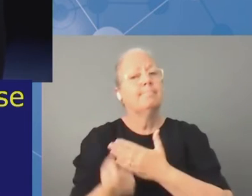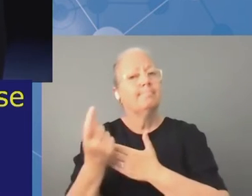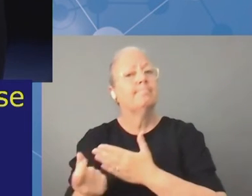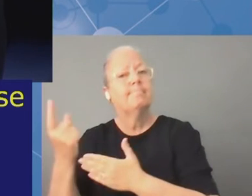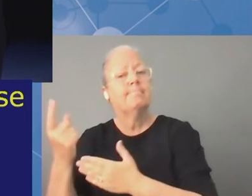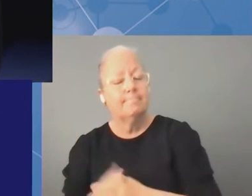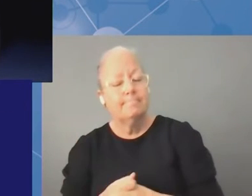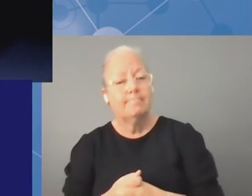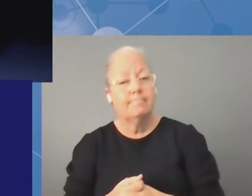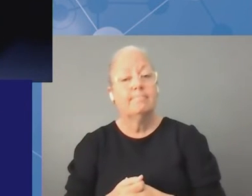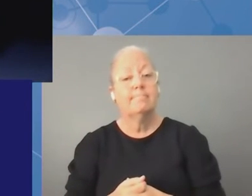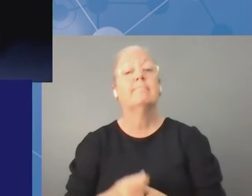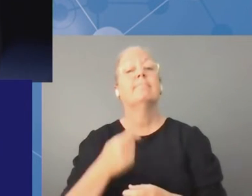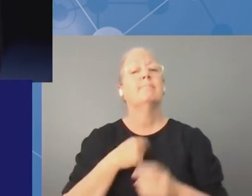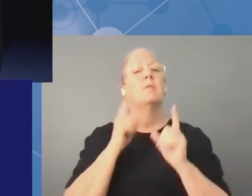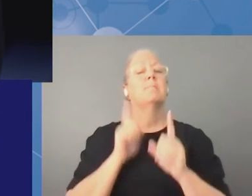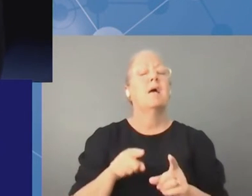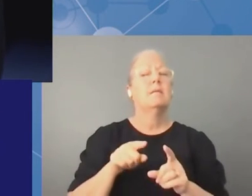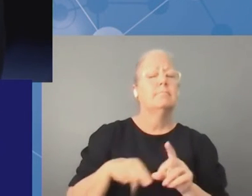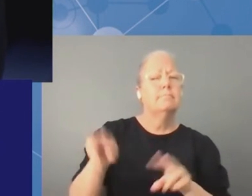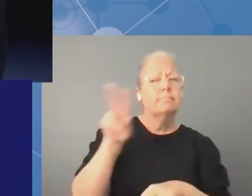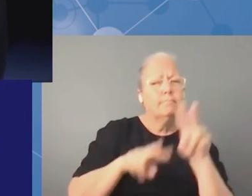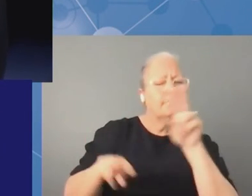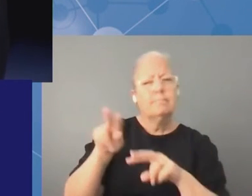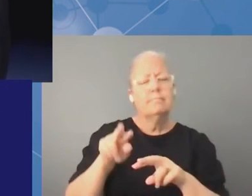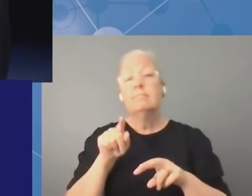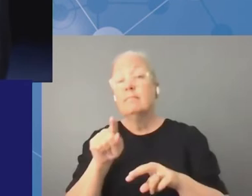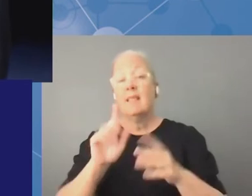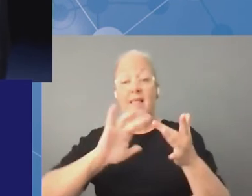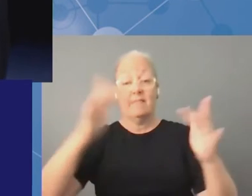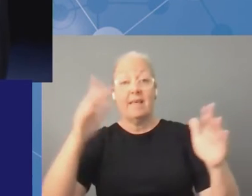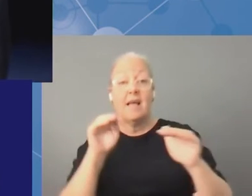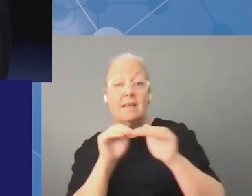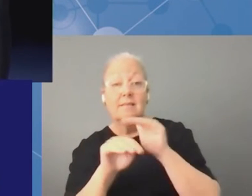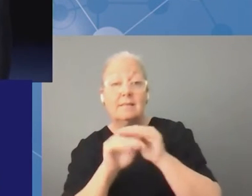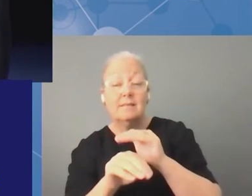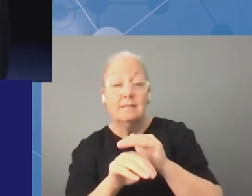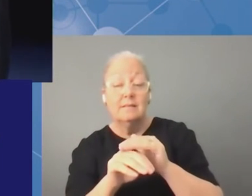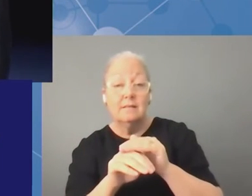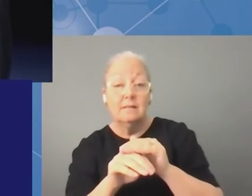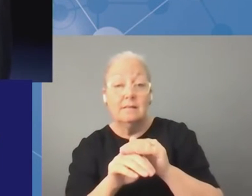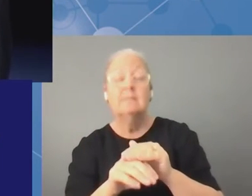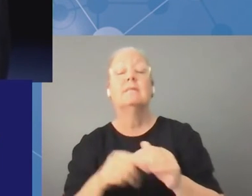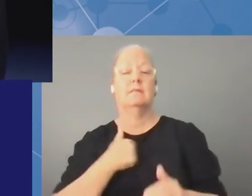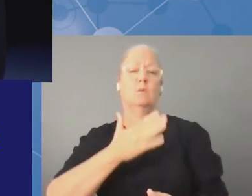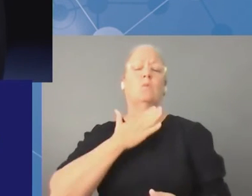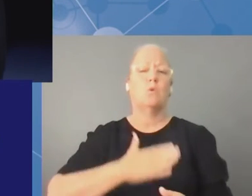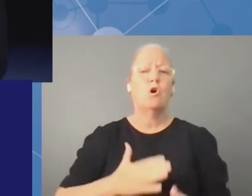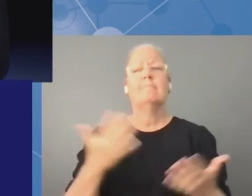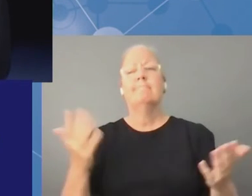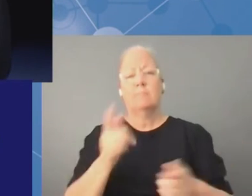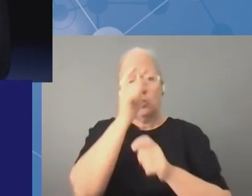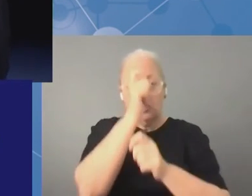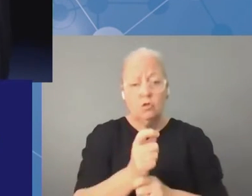страна, оценивая должным образом роль интернета, мы будем делать упор на права человека, постараемся